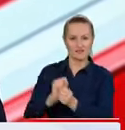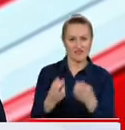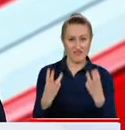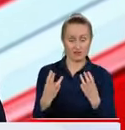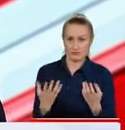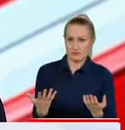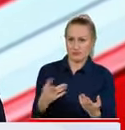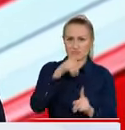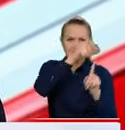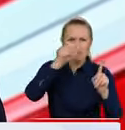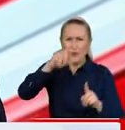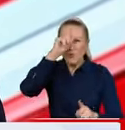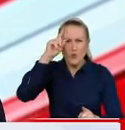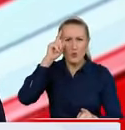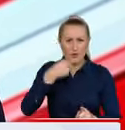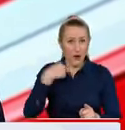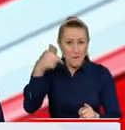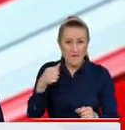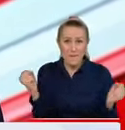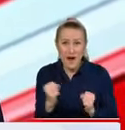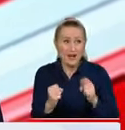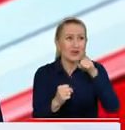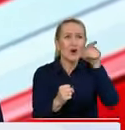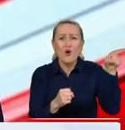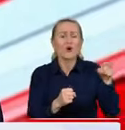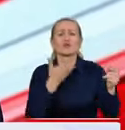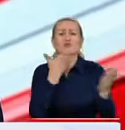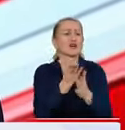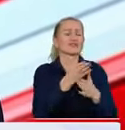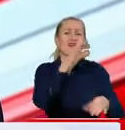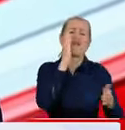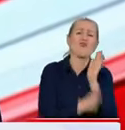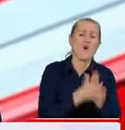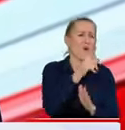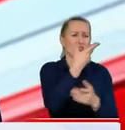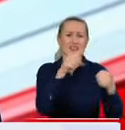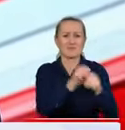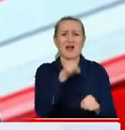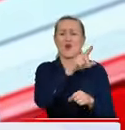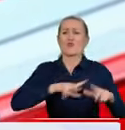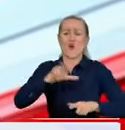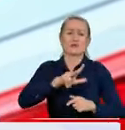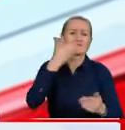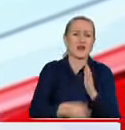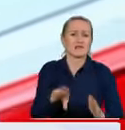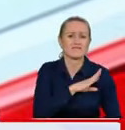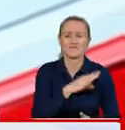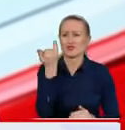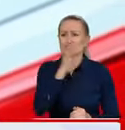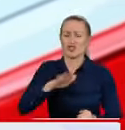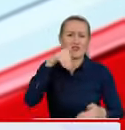ludzi, którzy w niesprawiedliwej wojnie utracili rodziny, mają dzieci, na których nie mogą wychować, kobiety